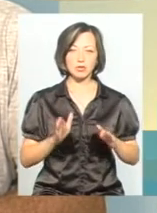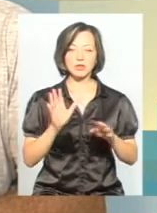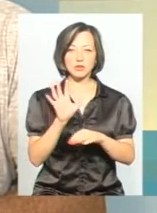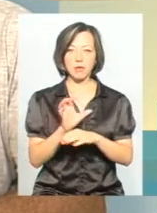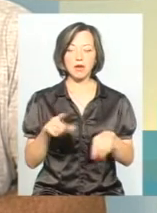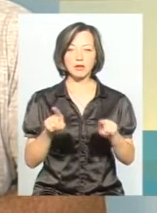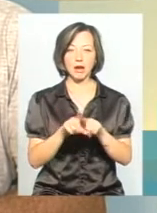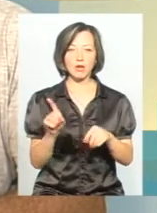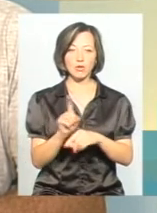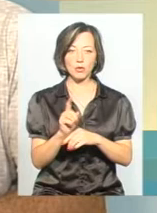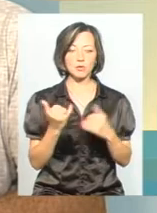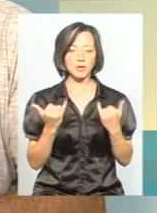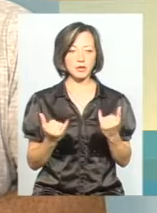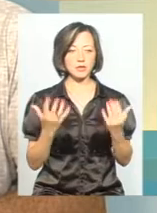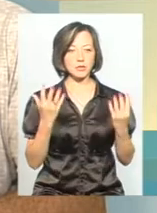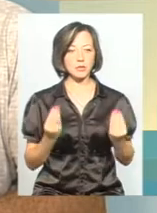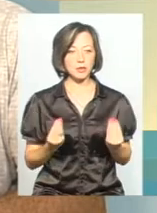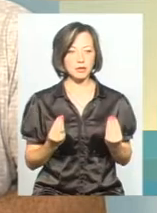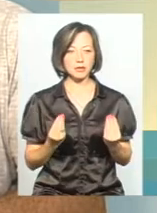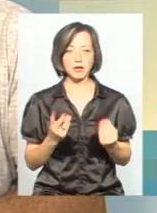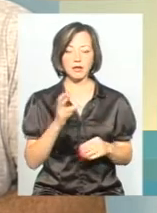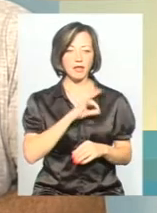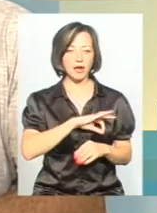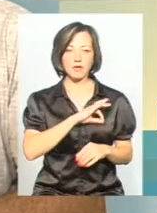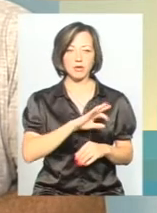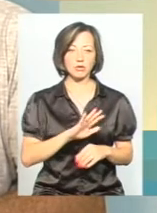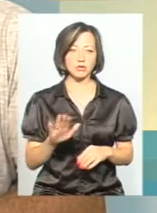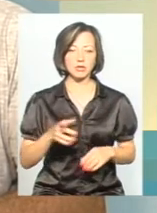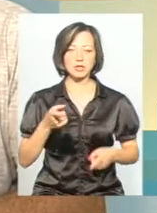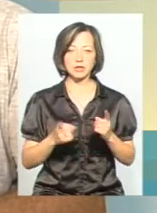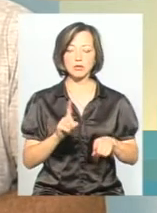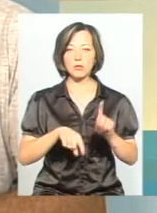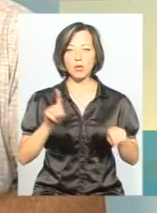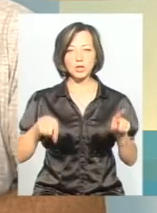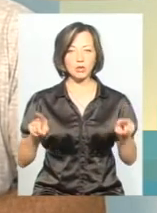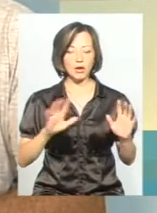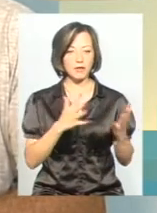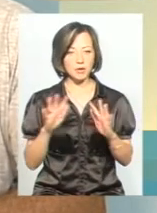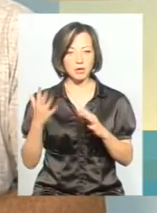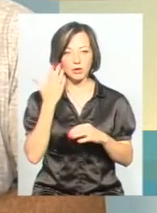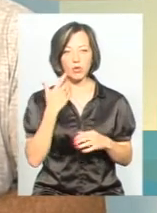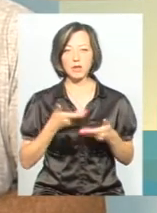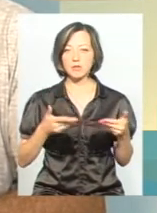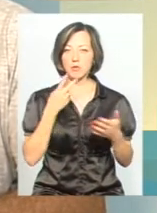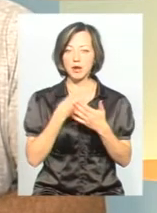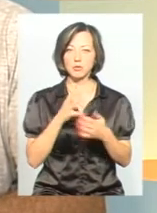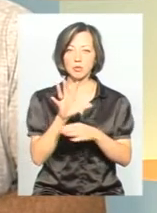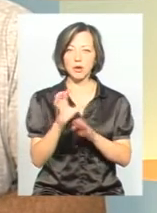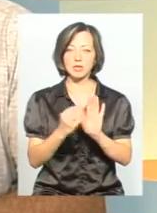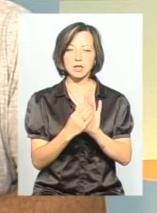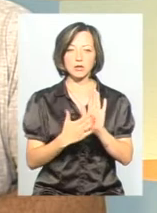Така норма, вона на даний момент цілком не використовується, тобто дійсно поодинокі випадки, коли ми бачимо собаку